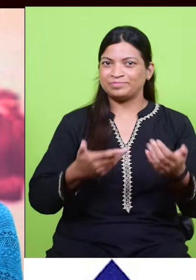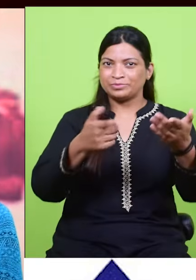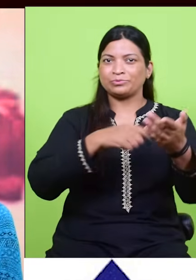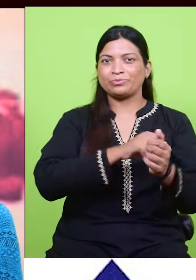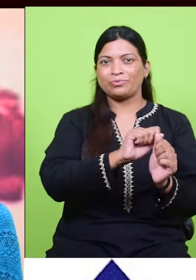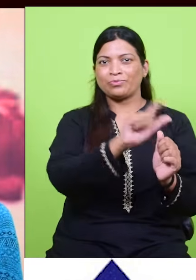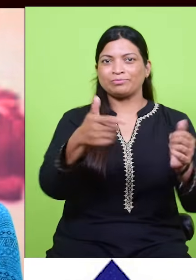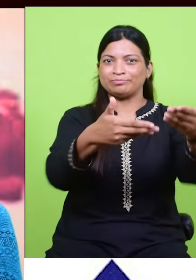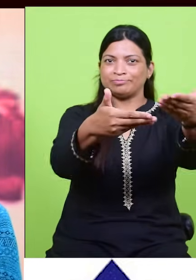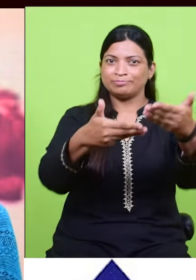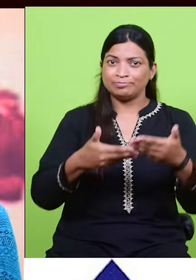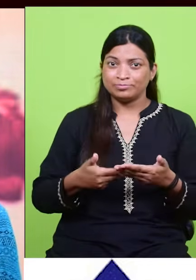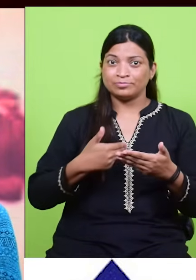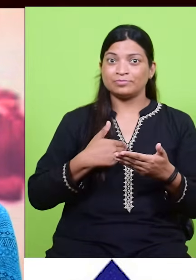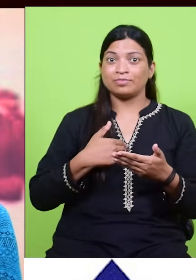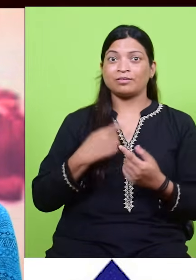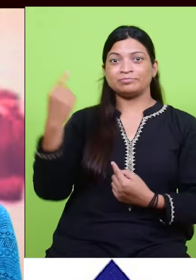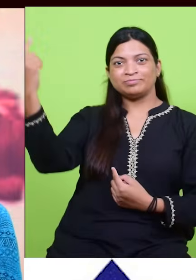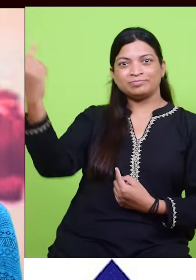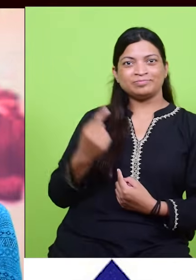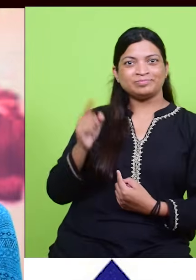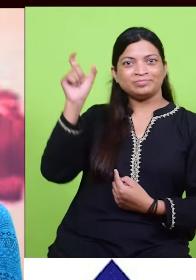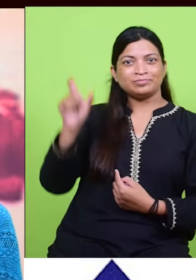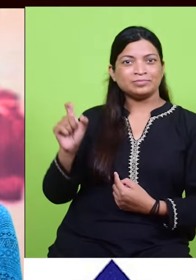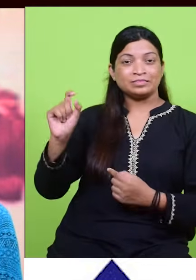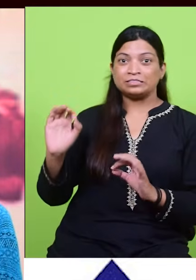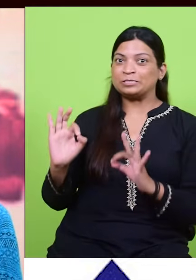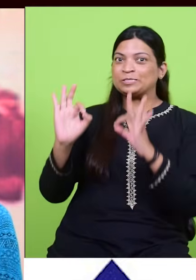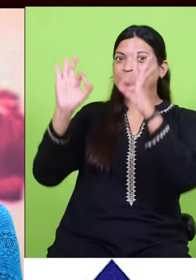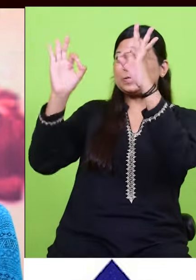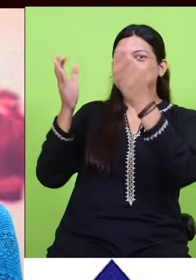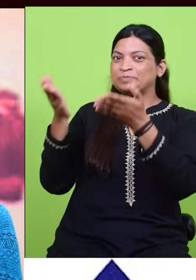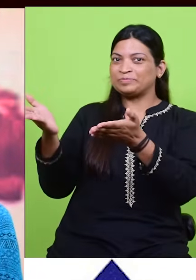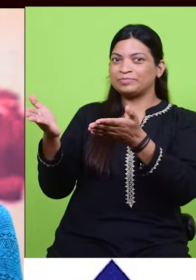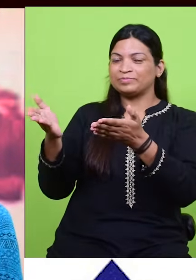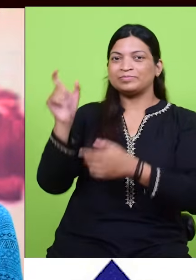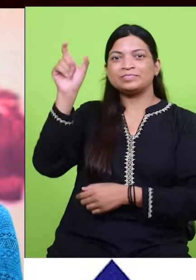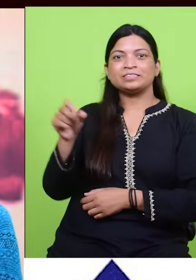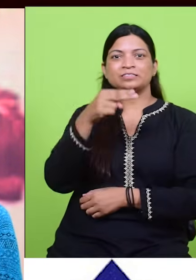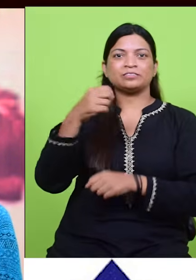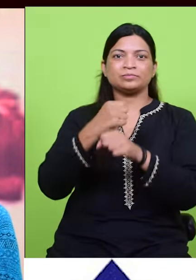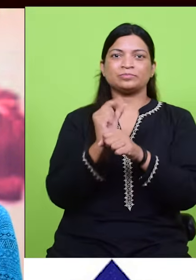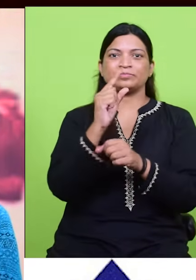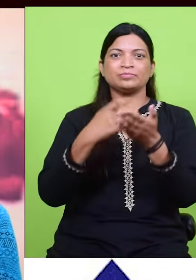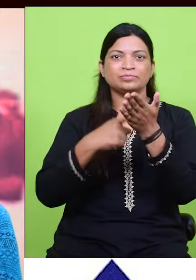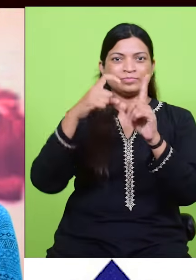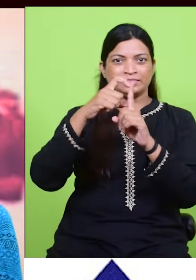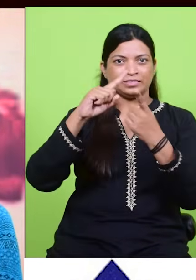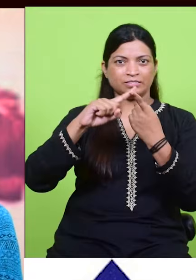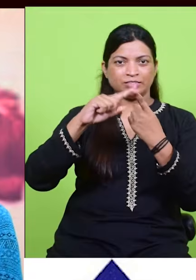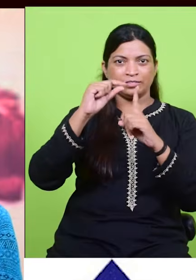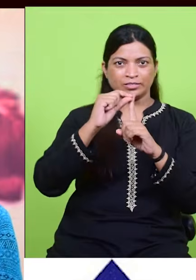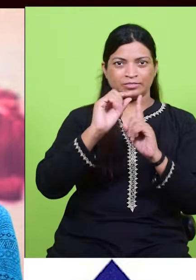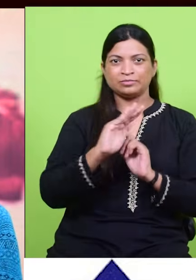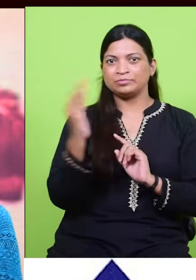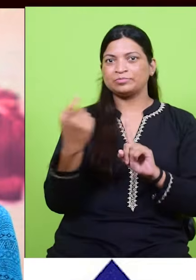नमस्कार दोस्तों, खोज दर्शन में आप सभी का स्वागत है। आज हमारे बीच एक बहुत विशेष व्यक्ति मौजूद है। यहाँ स्टूडियो में हमारे बीच